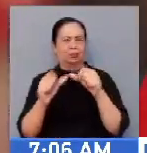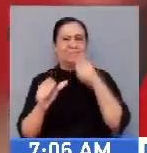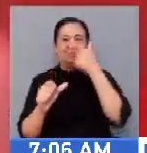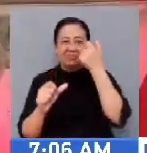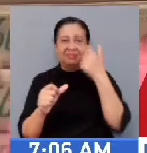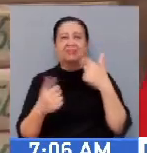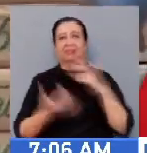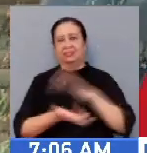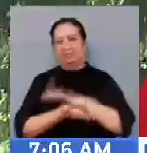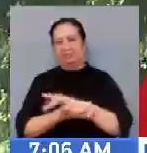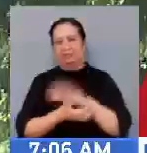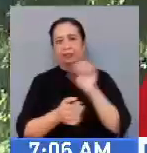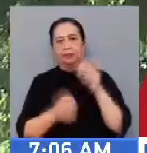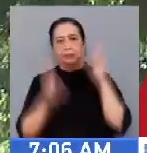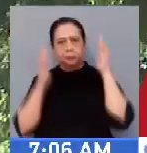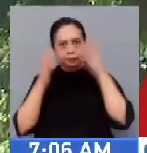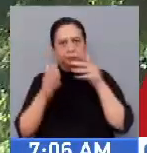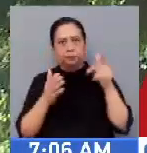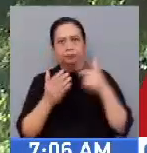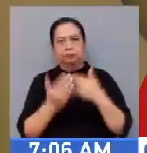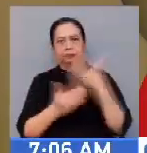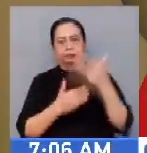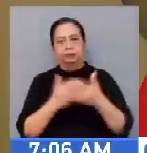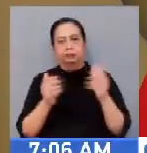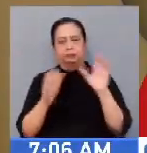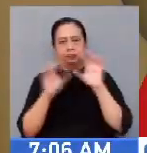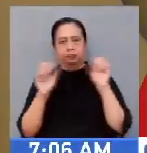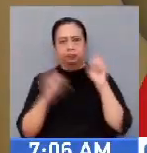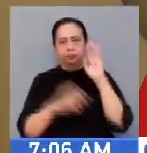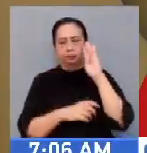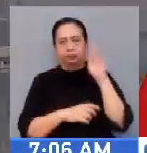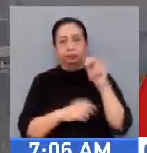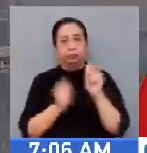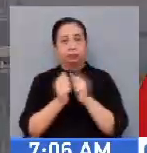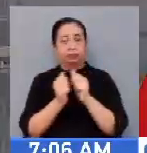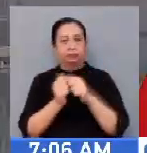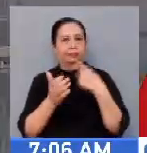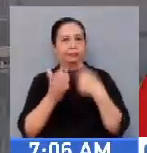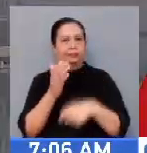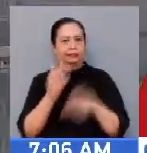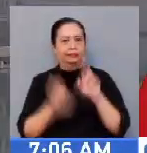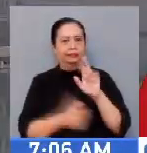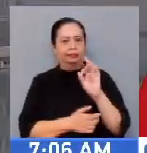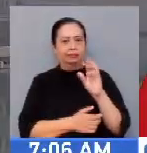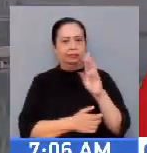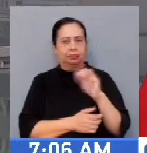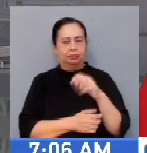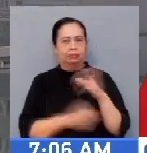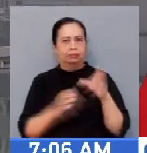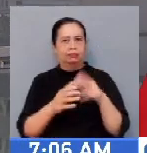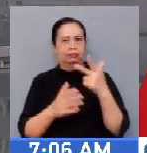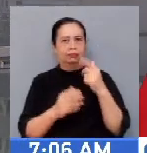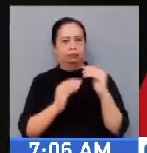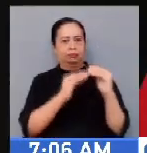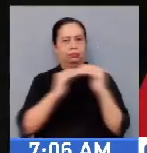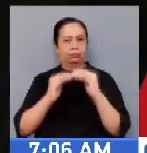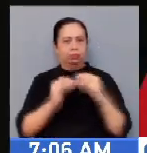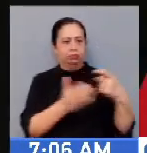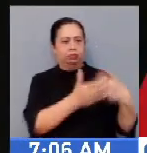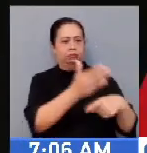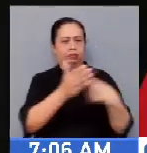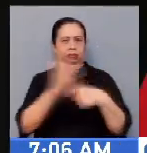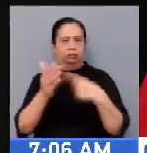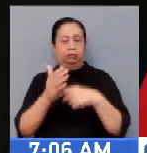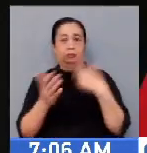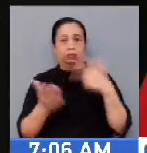dapat pagtuunan ng pansin. Kabilang rito ang pagpasa ng Tax Reform Package 3 para sa mas patas na pagbubuwis sa mga ari-arian at